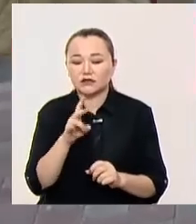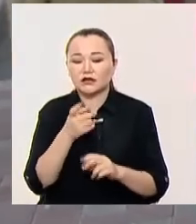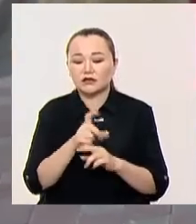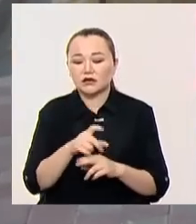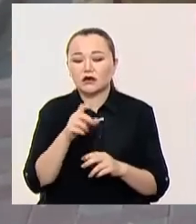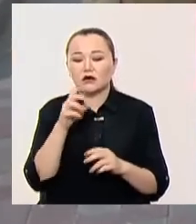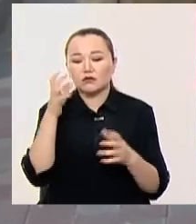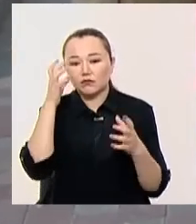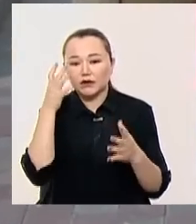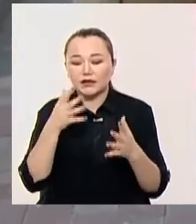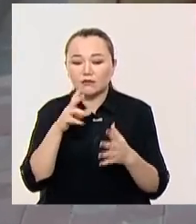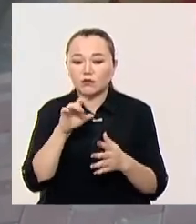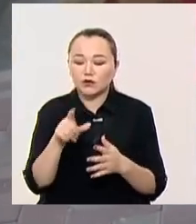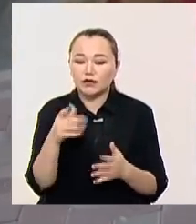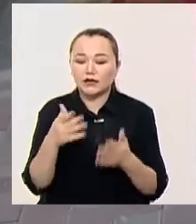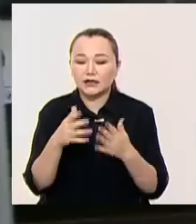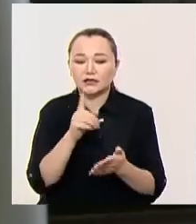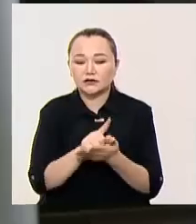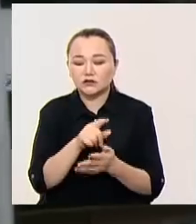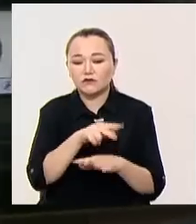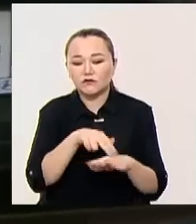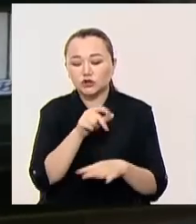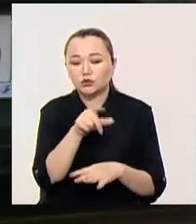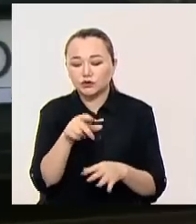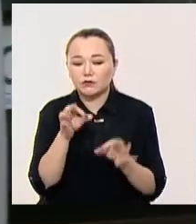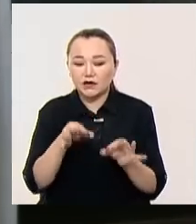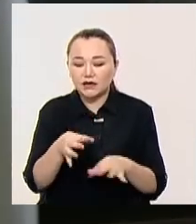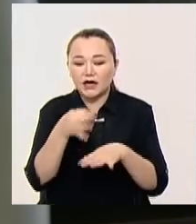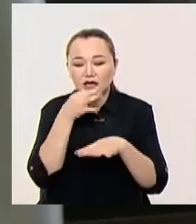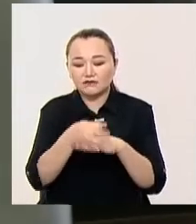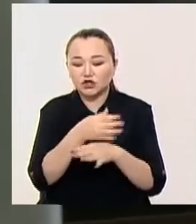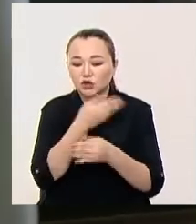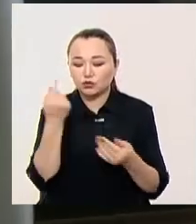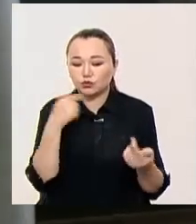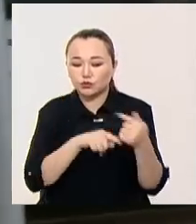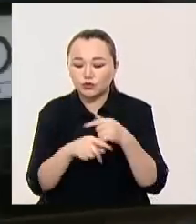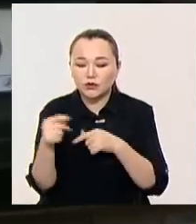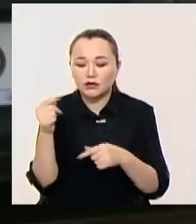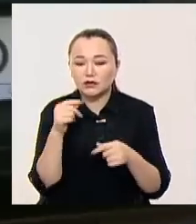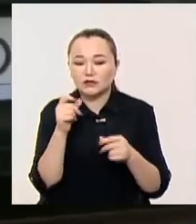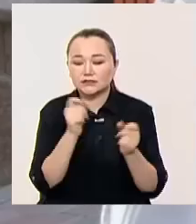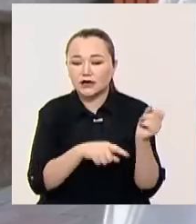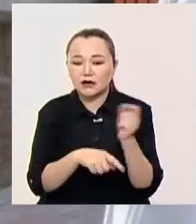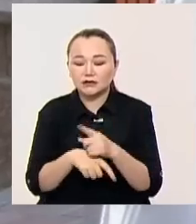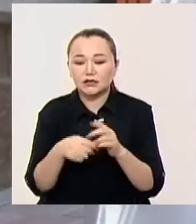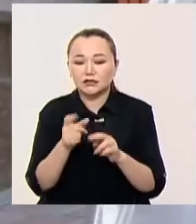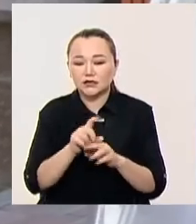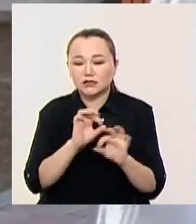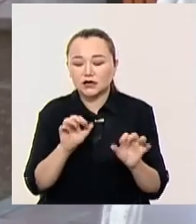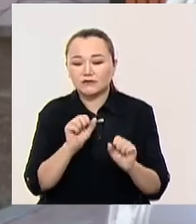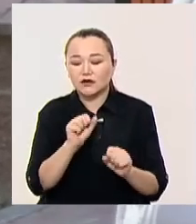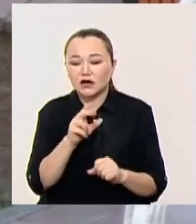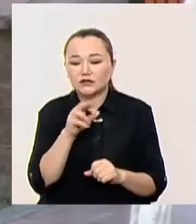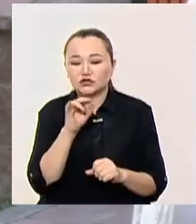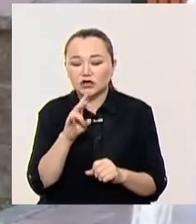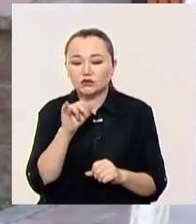Шәріп болса, не мәйітхана тарапы, не тиісті құзырлы органдар дұрыс жауап бермей, бір-біріне сілтеп жүргенін айтады. Ал адвокат Қадыржан